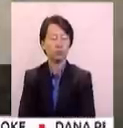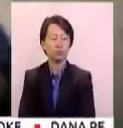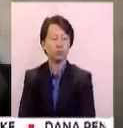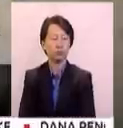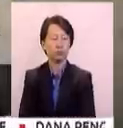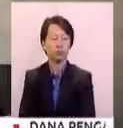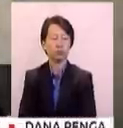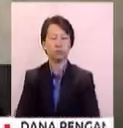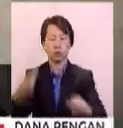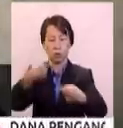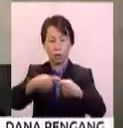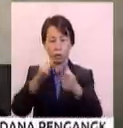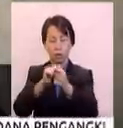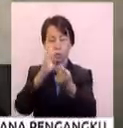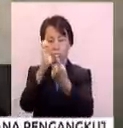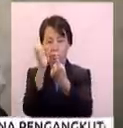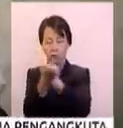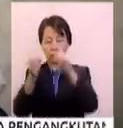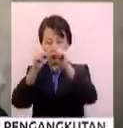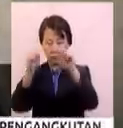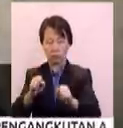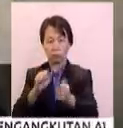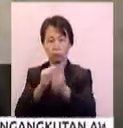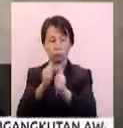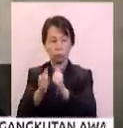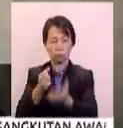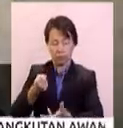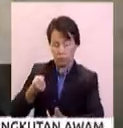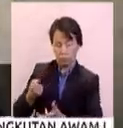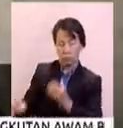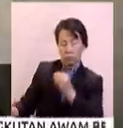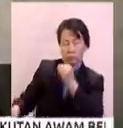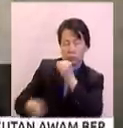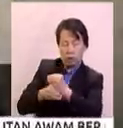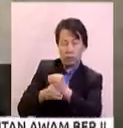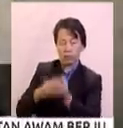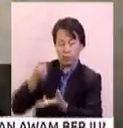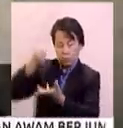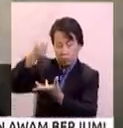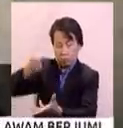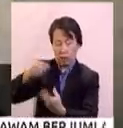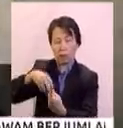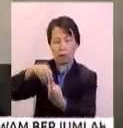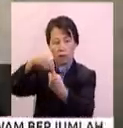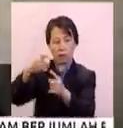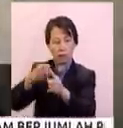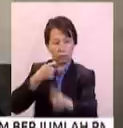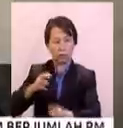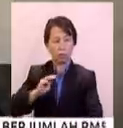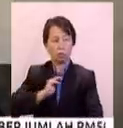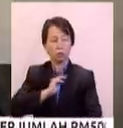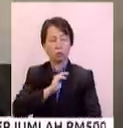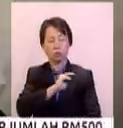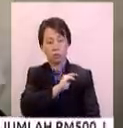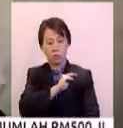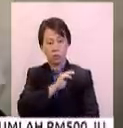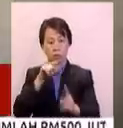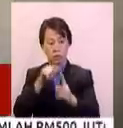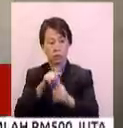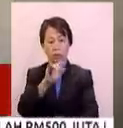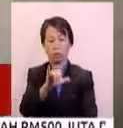Ia berkaitan dengan ekosistem sukan. Suntikan dana khas daripada Jemaah Menteri kepada